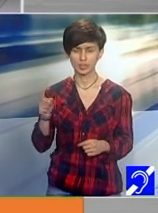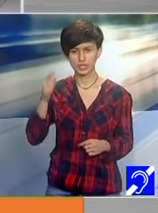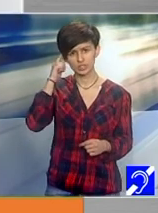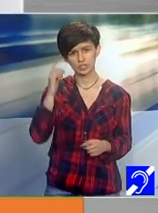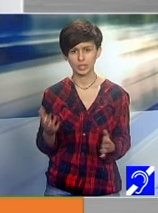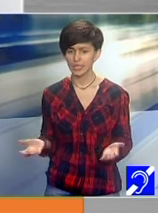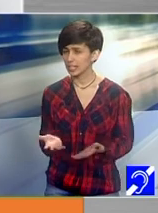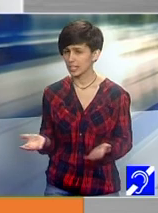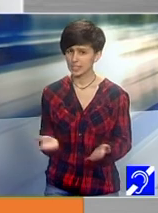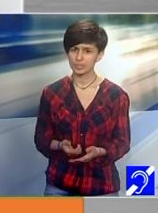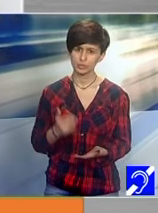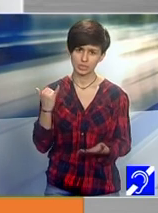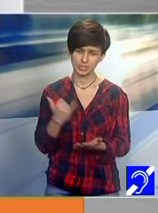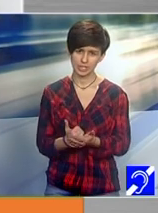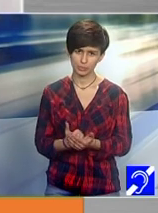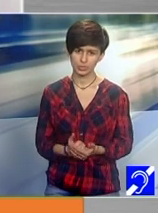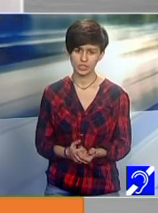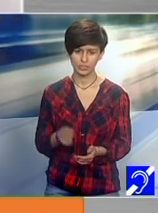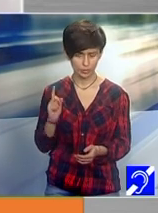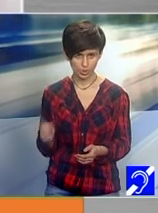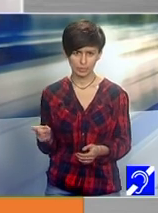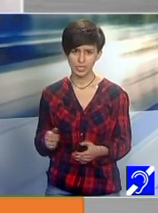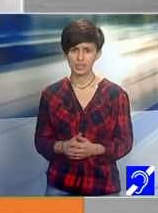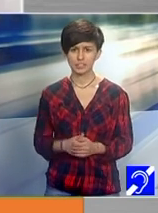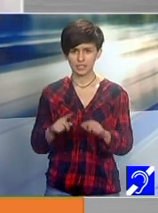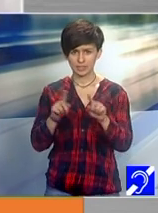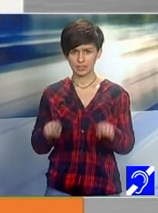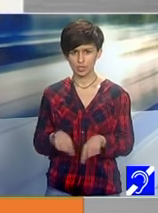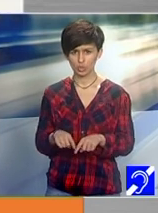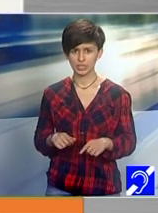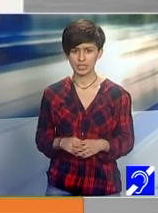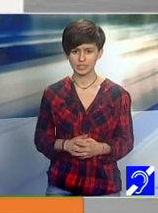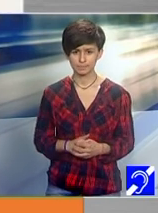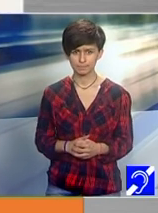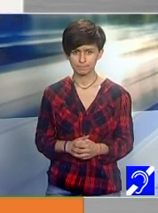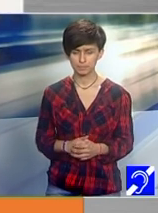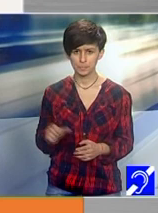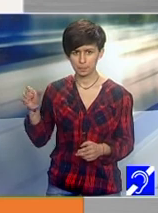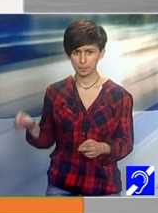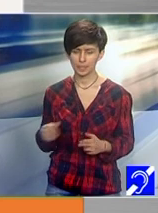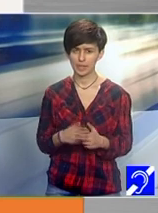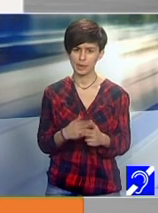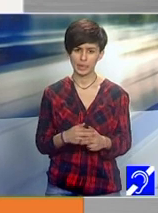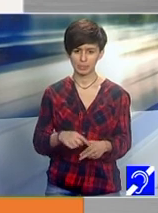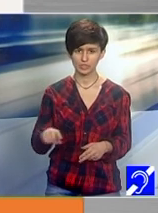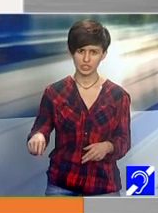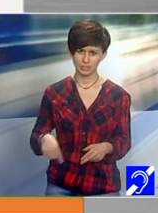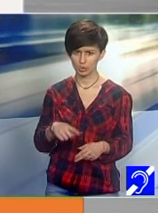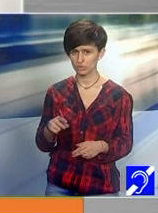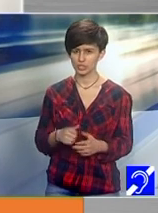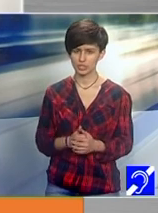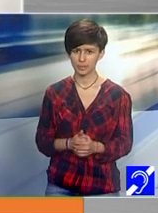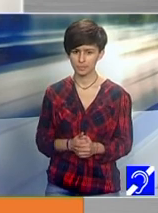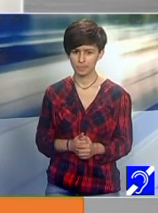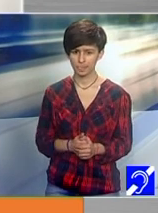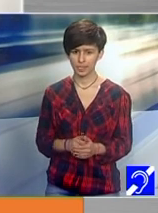de asigurare. Nici până în acest moment, pacienții noștri, contribuabili, noi efectiv, nu avem un